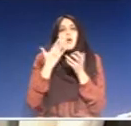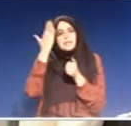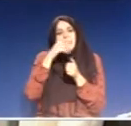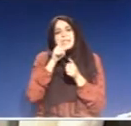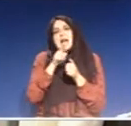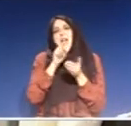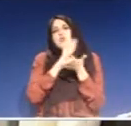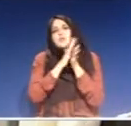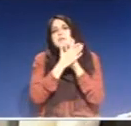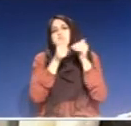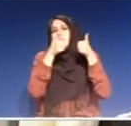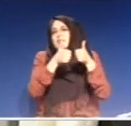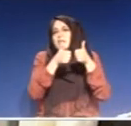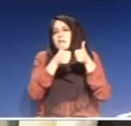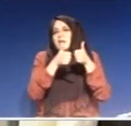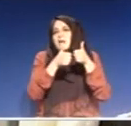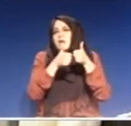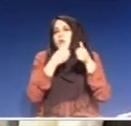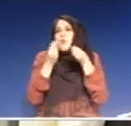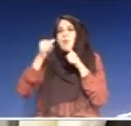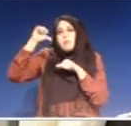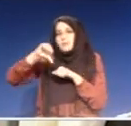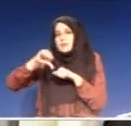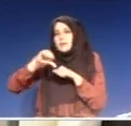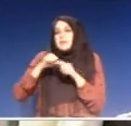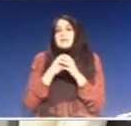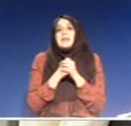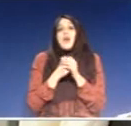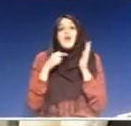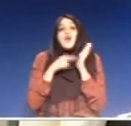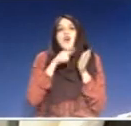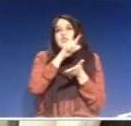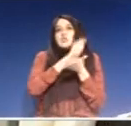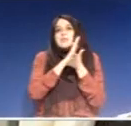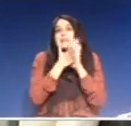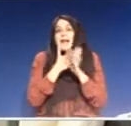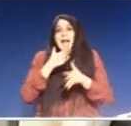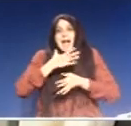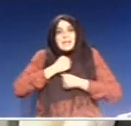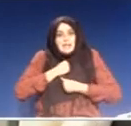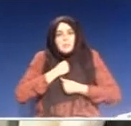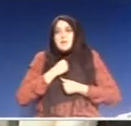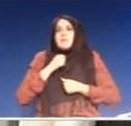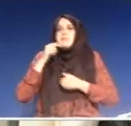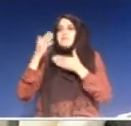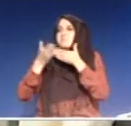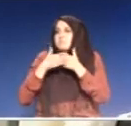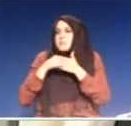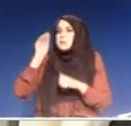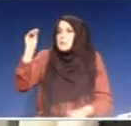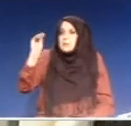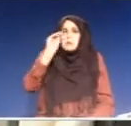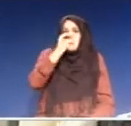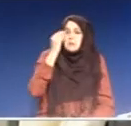يقبل مثل هذه المسائل مبدأ الشورى